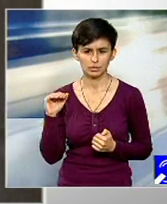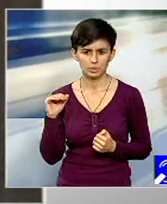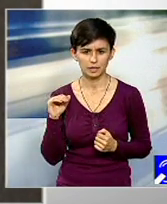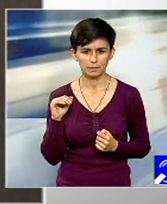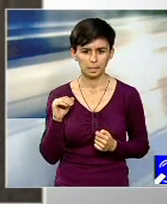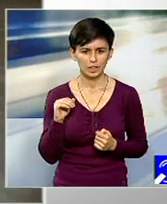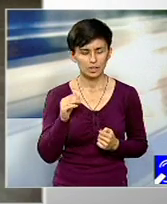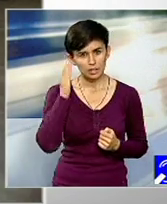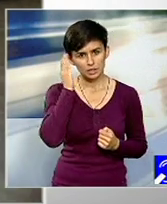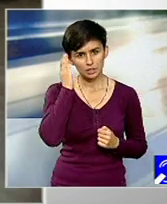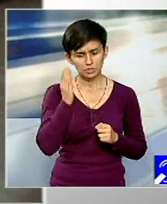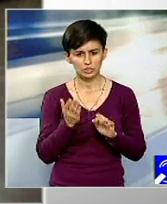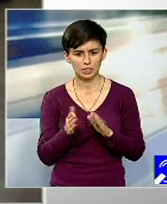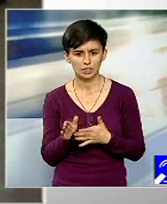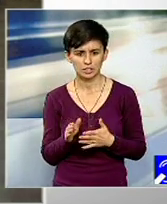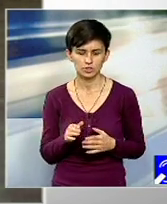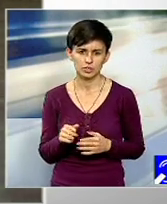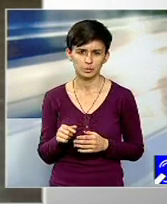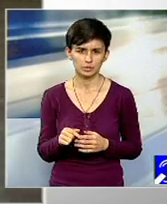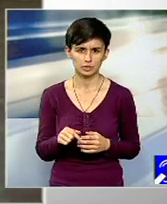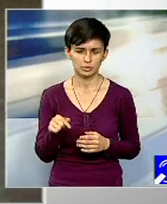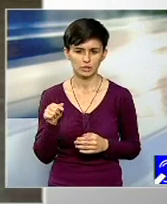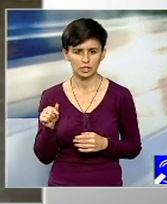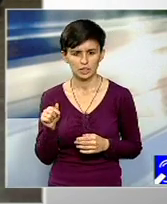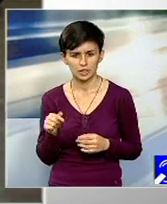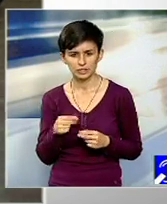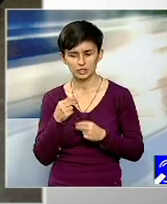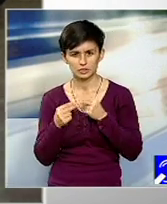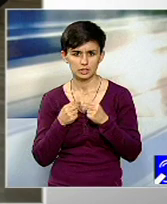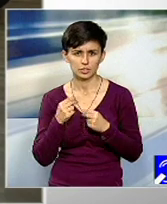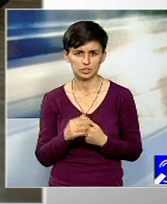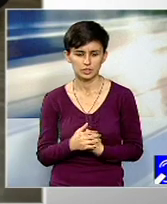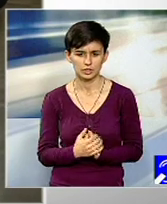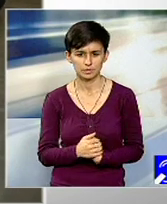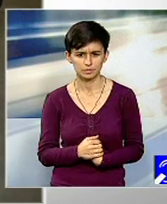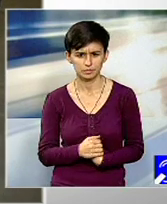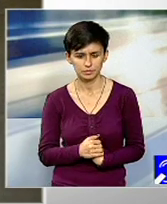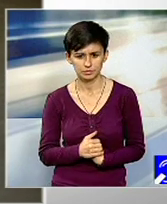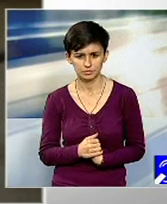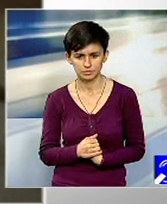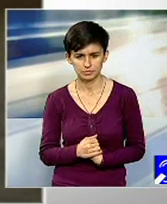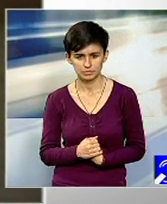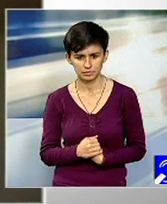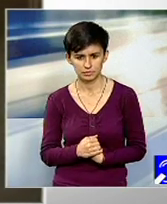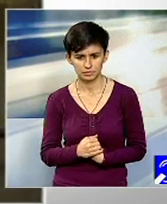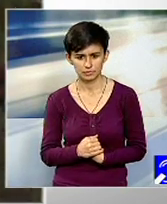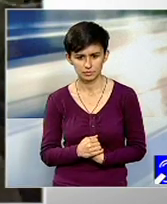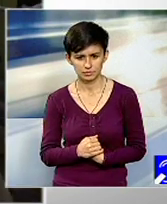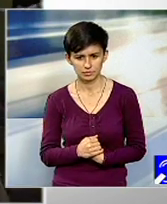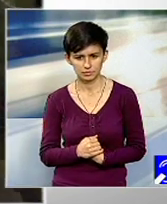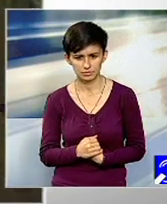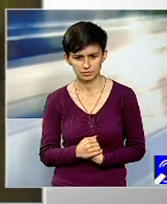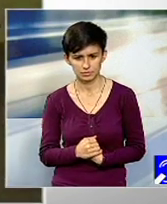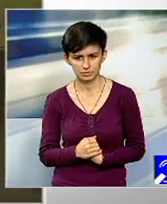torbalul, fiind mai ușor, vin mai cu fără frică la torba. Și după aceea